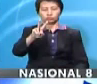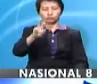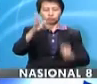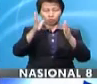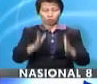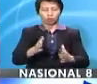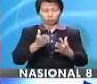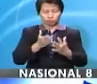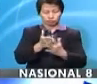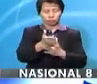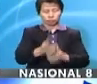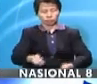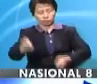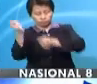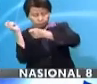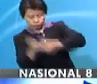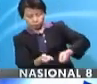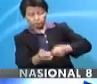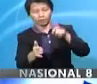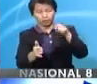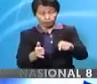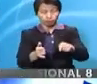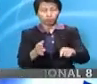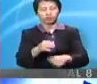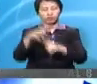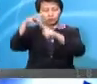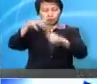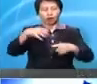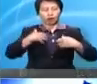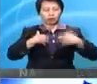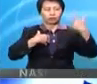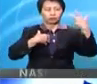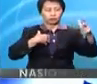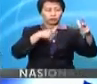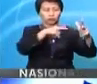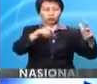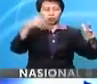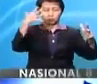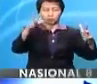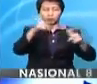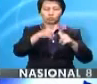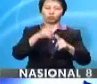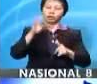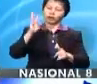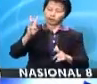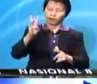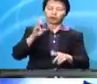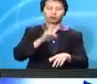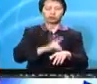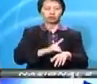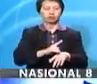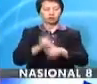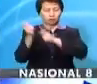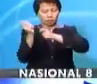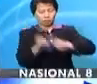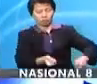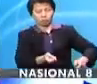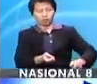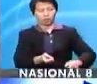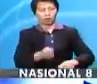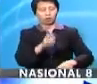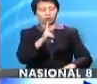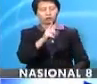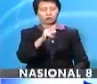juga menerusi pukulan berkenaan. Dan kejohanan akan berlangsung dari 13 hingga 15 Jun ini di Kelantan Golf and Country